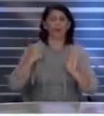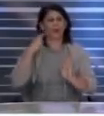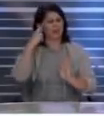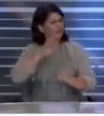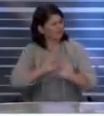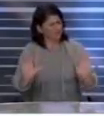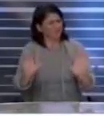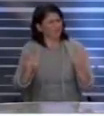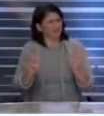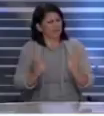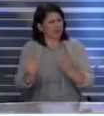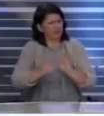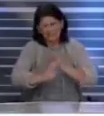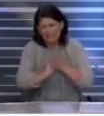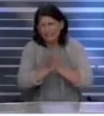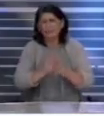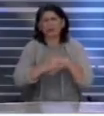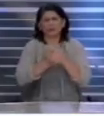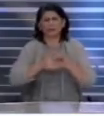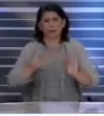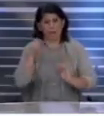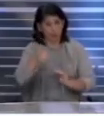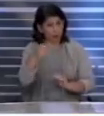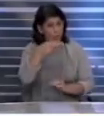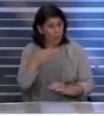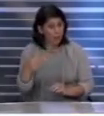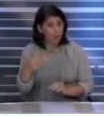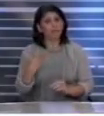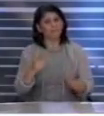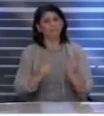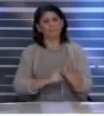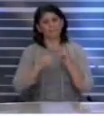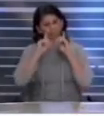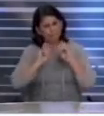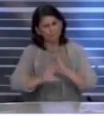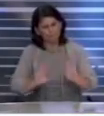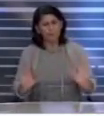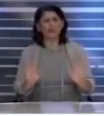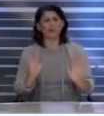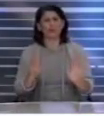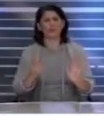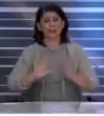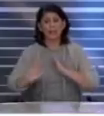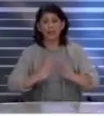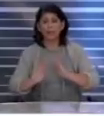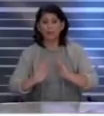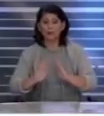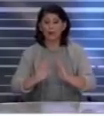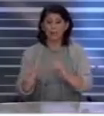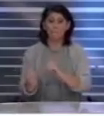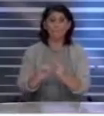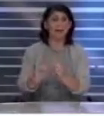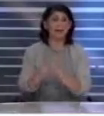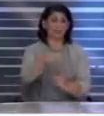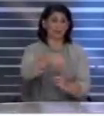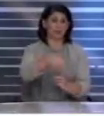ούτε καν προσανατολισμούς όσον αφορά ένα θέμα το οποίο θα πρέπει οπωσδήποτε να διαθετηθεί μεταξύ σας. Αλλά επιτρέψτε